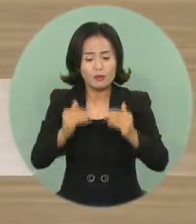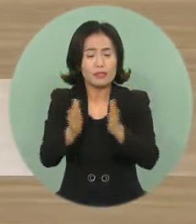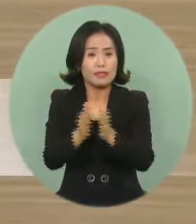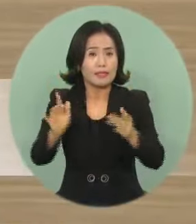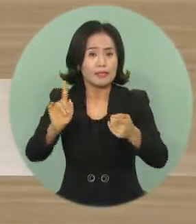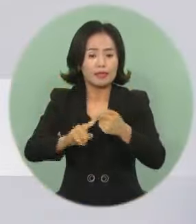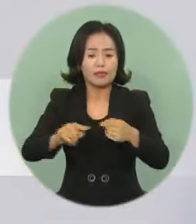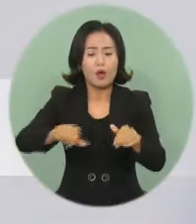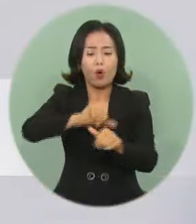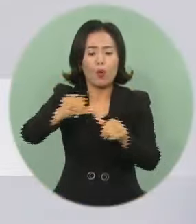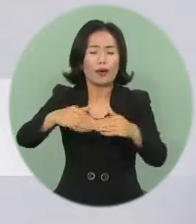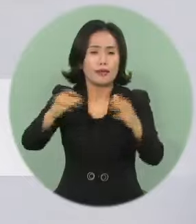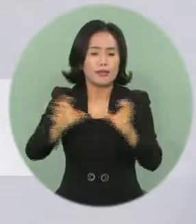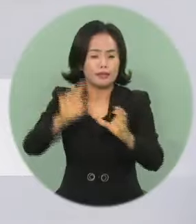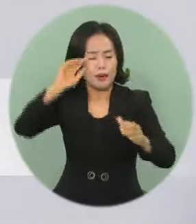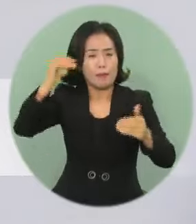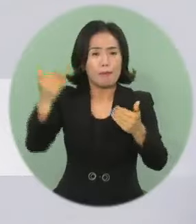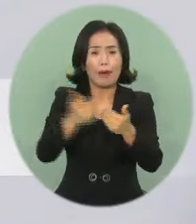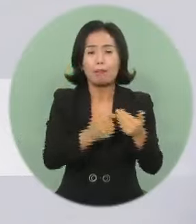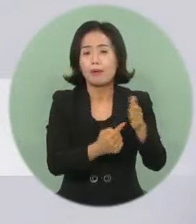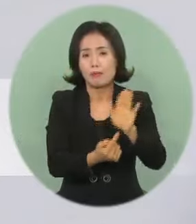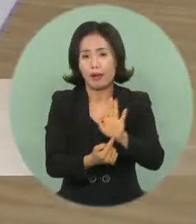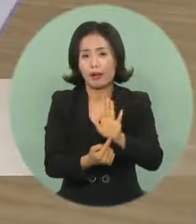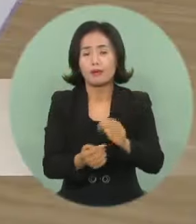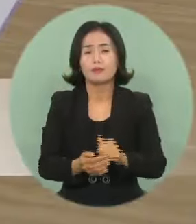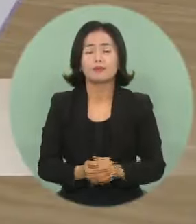관련해 환경단체가 반발하고 나섰습니다.